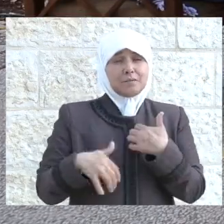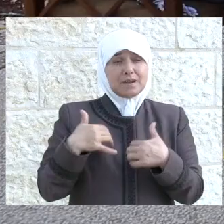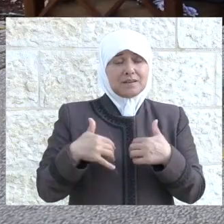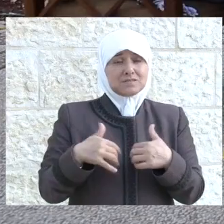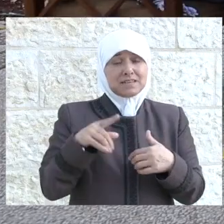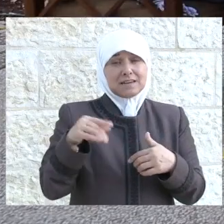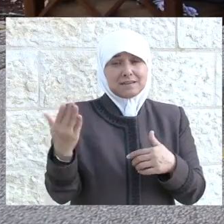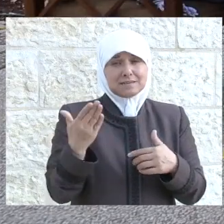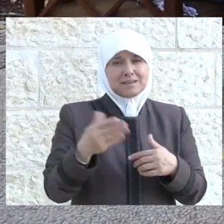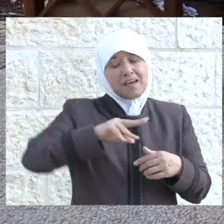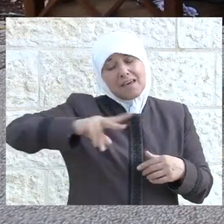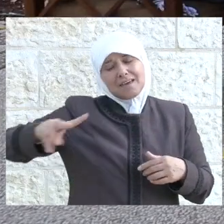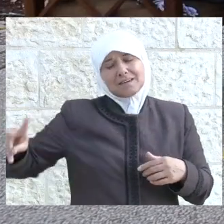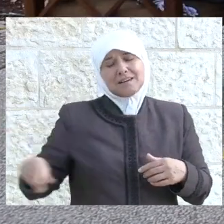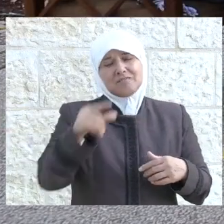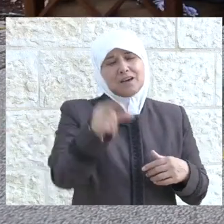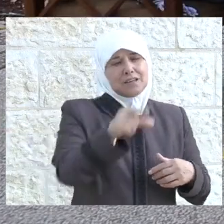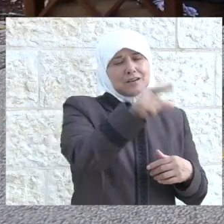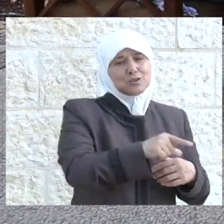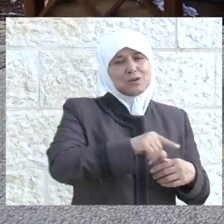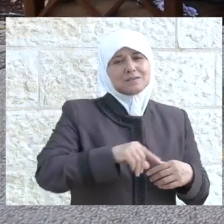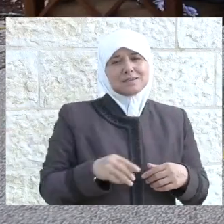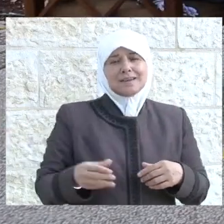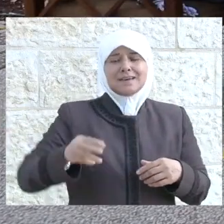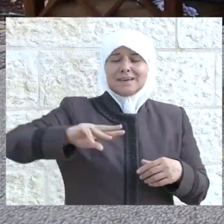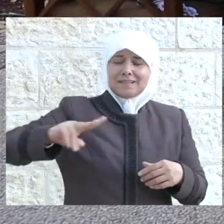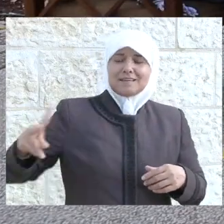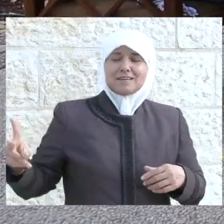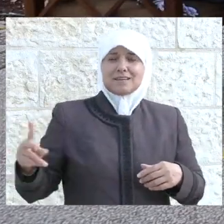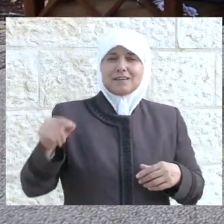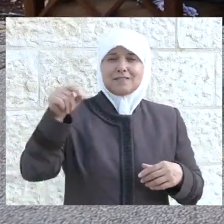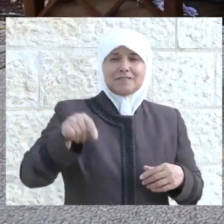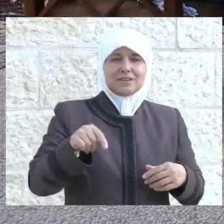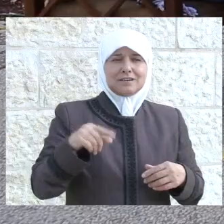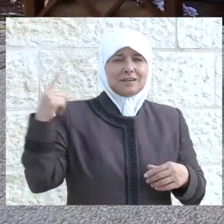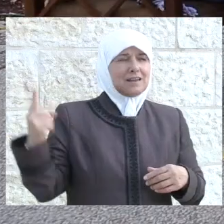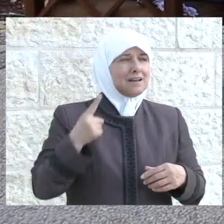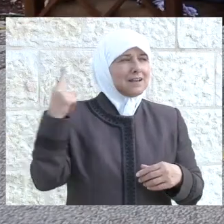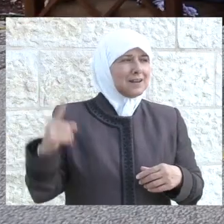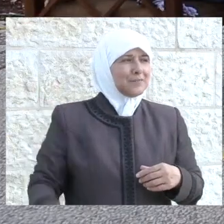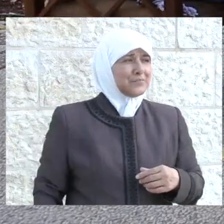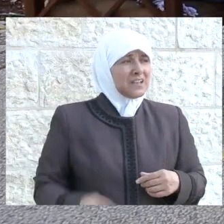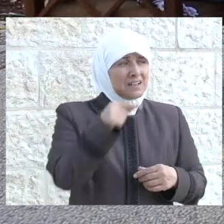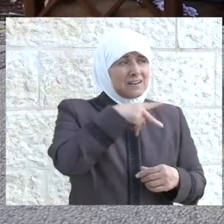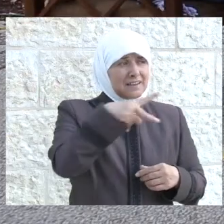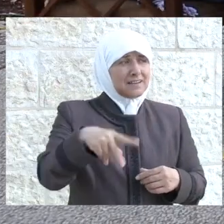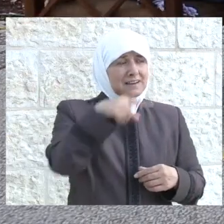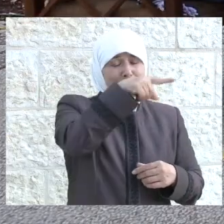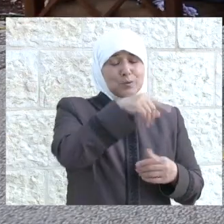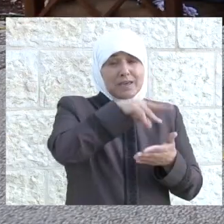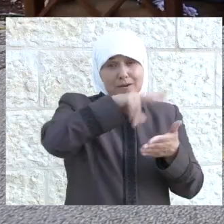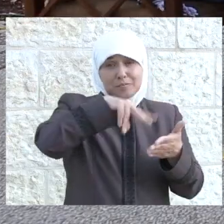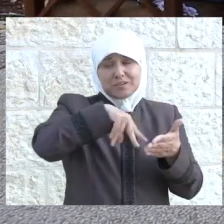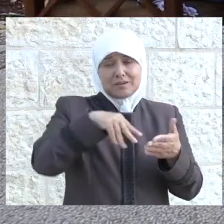ثاني، بعتبر انه هيك، لانه من خلال قراءته ودراسته لعلم النفس بصير واعي